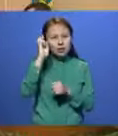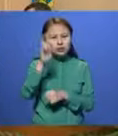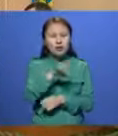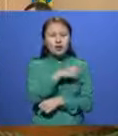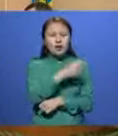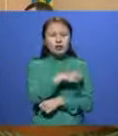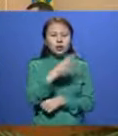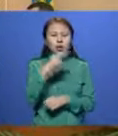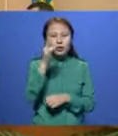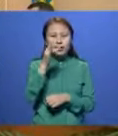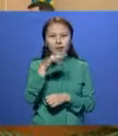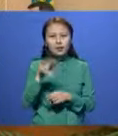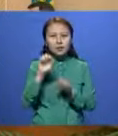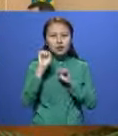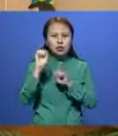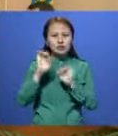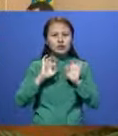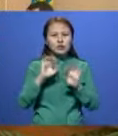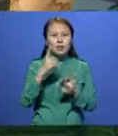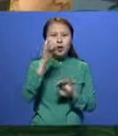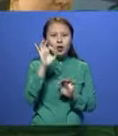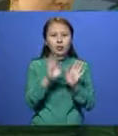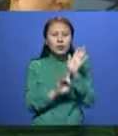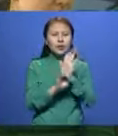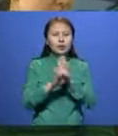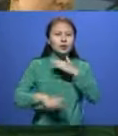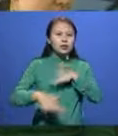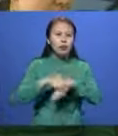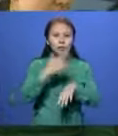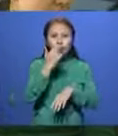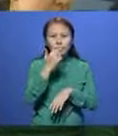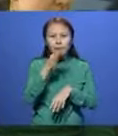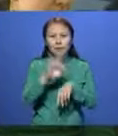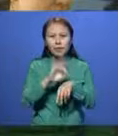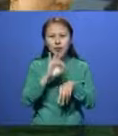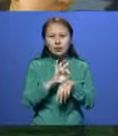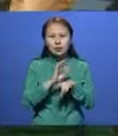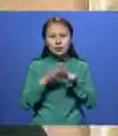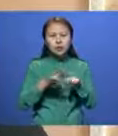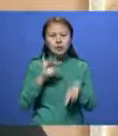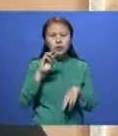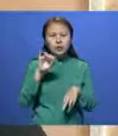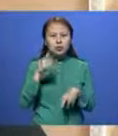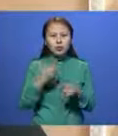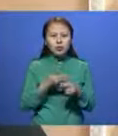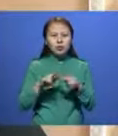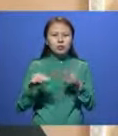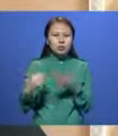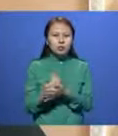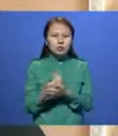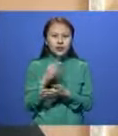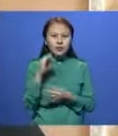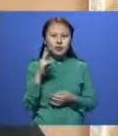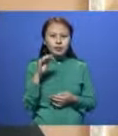дәрігер тұмаудан сақтанудың ережелерінде айтты. 1 қазаннан бастап елімізде тұмауға қарсы жаппай иммундаудың науқаны